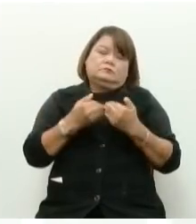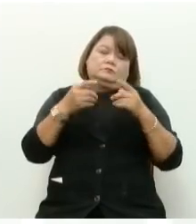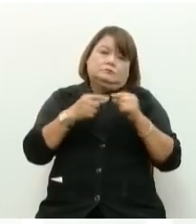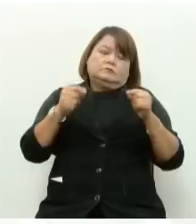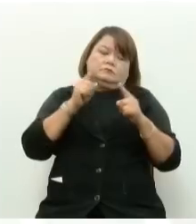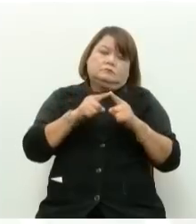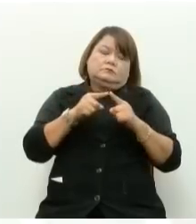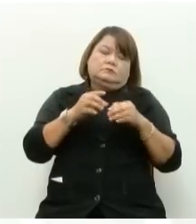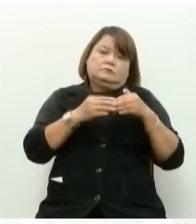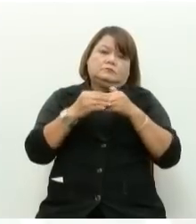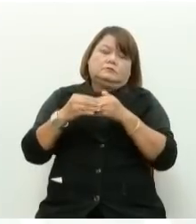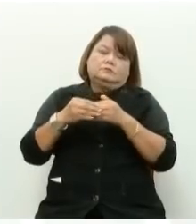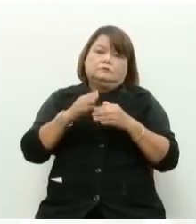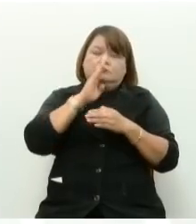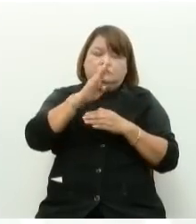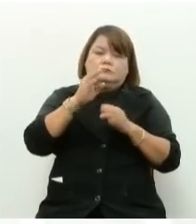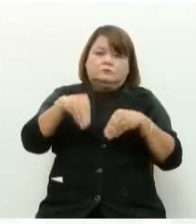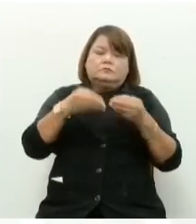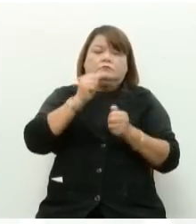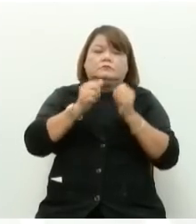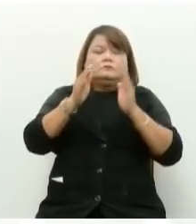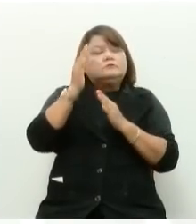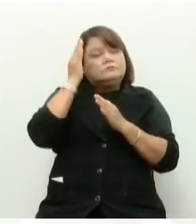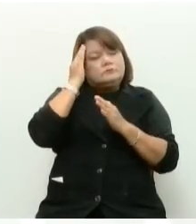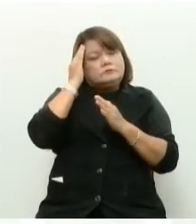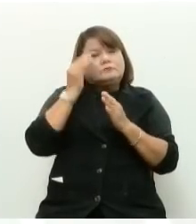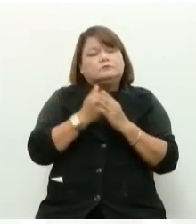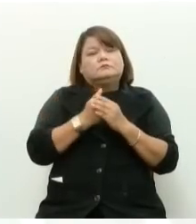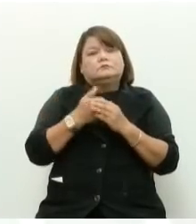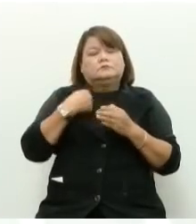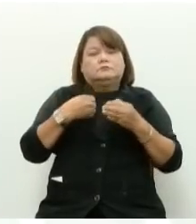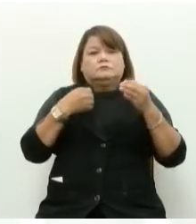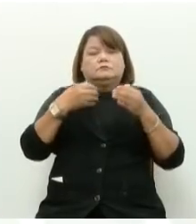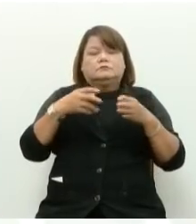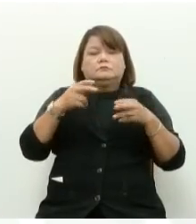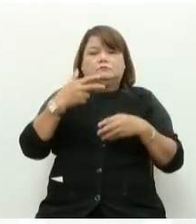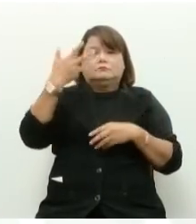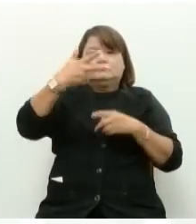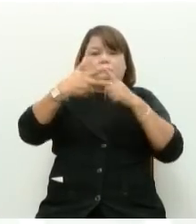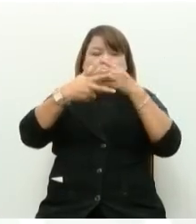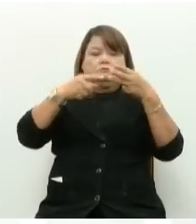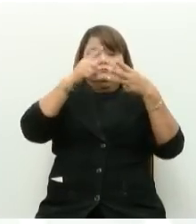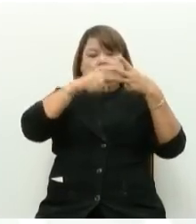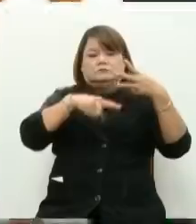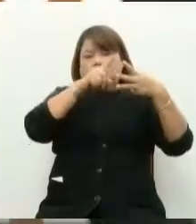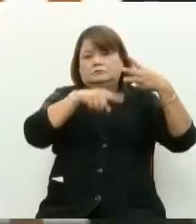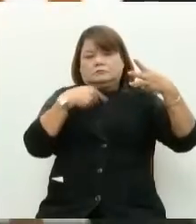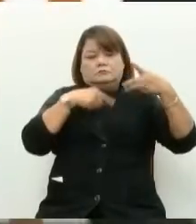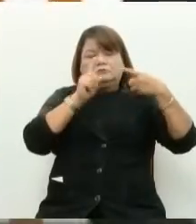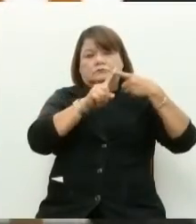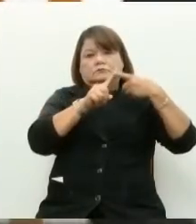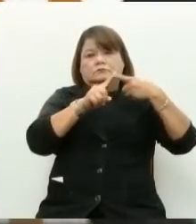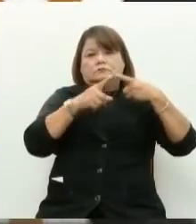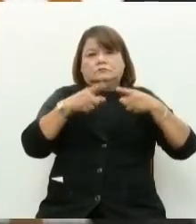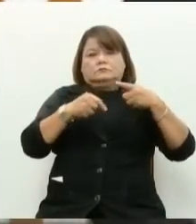ที่จะนำมาเรียนชี้แจงให้ทุกท่านได้รับทราบเนี่ยค่ะก็จะมีอยู่3ประเด็นด้วยกันนะคะในประเด็นแรกค่ะอันนี้เป็นกรณีที่เกิด